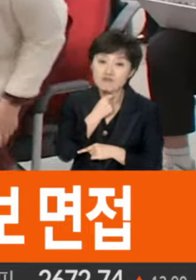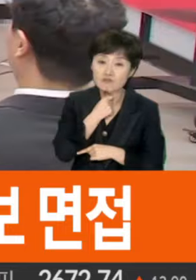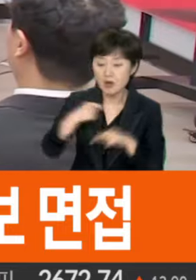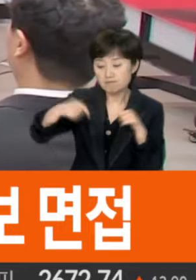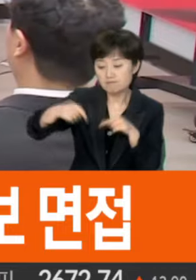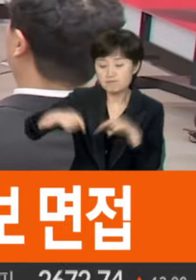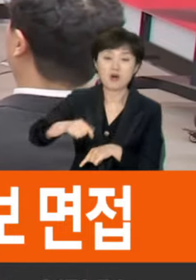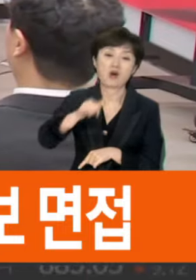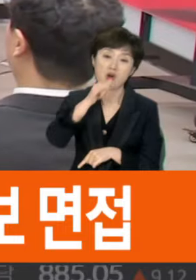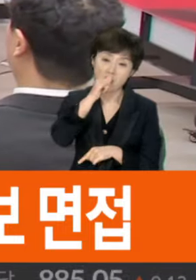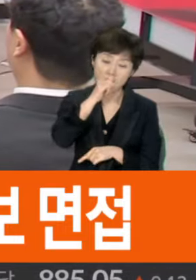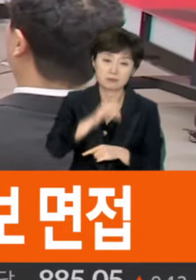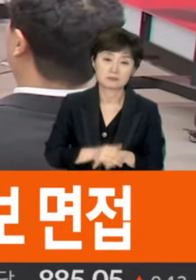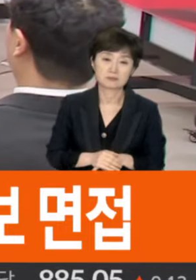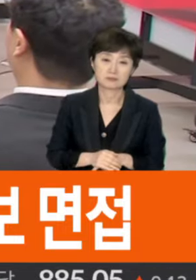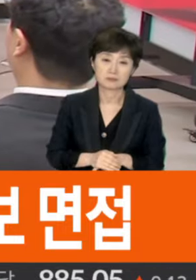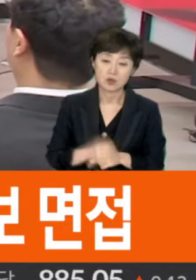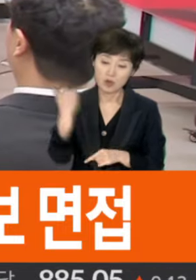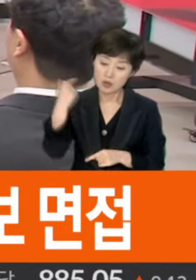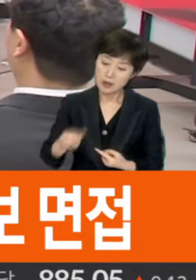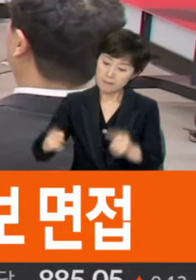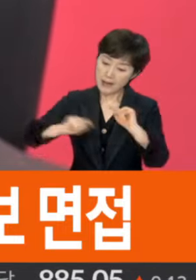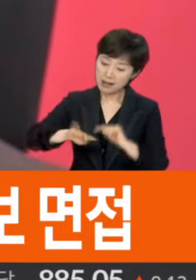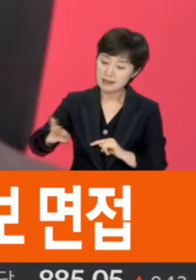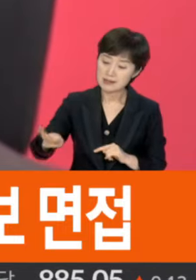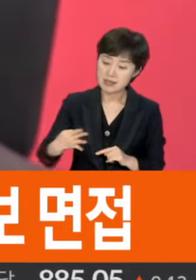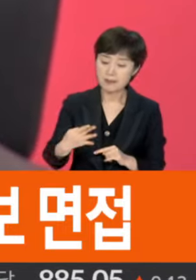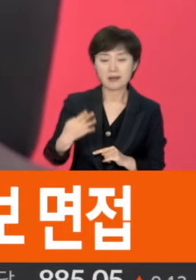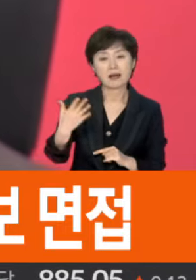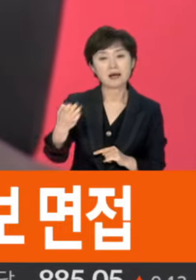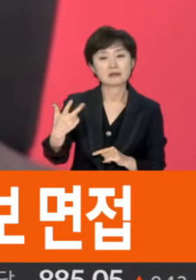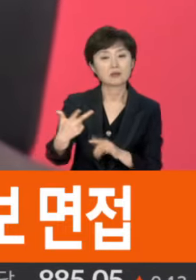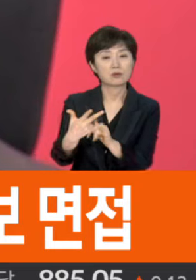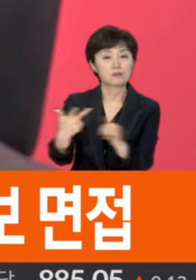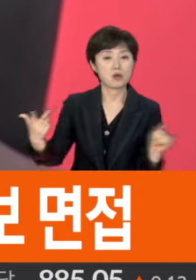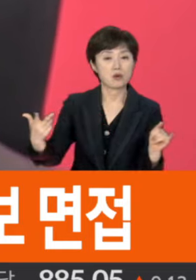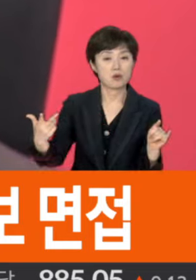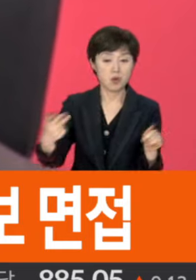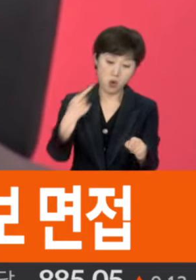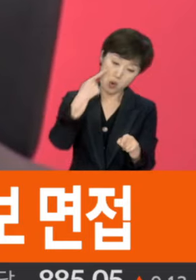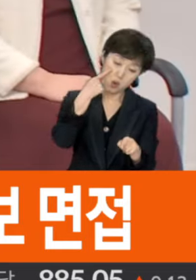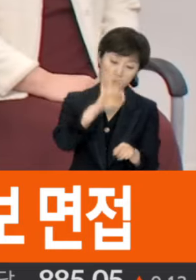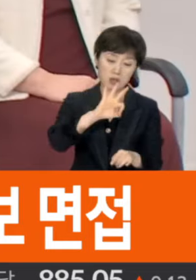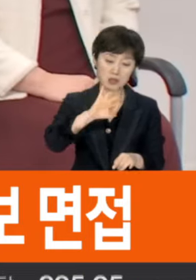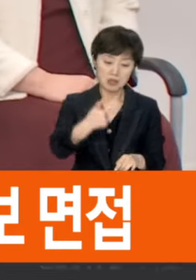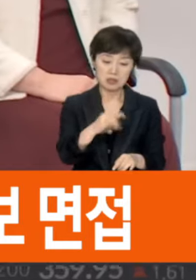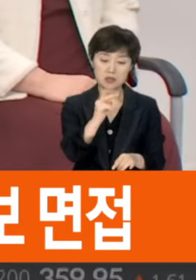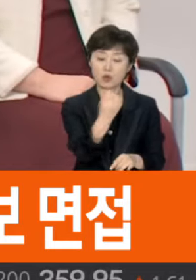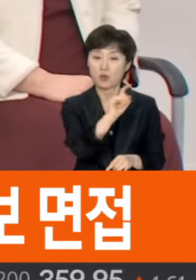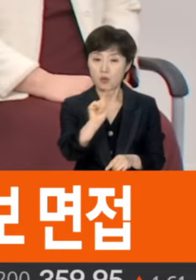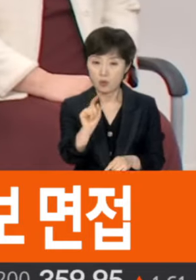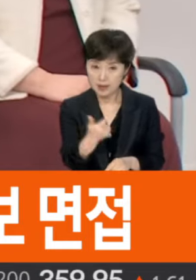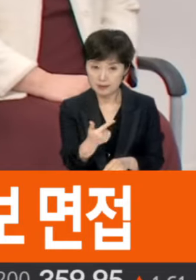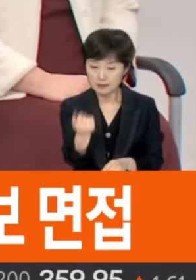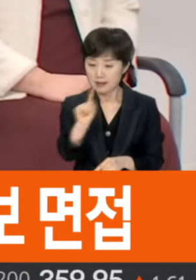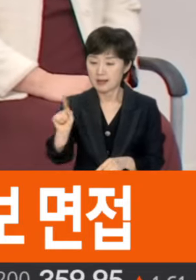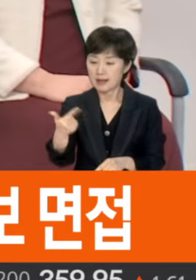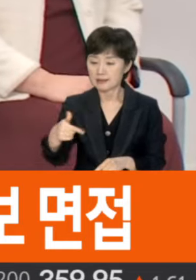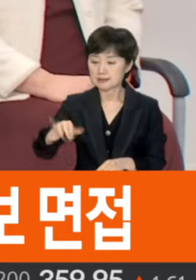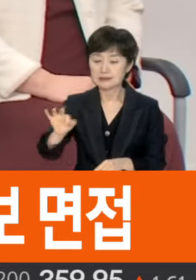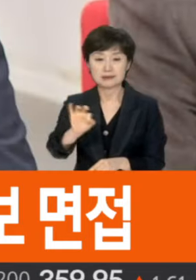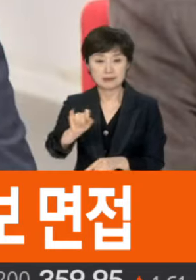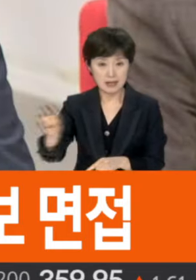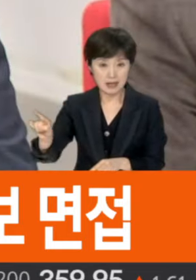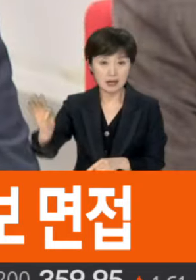면접을 진행합니다. 대상은 497명으로 주요 인사로는 인요한 전 혁신위원장, 한지아,